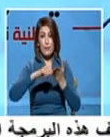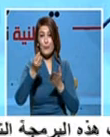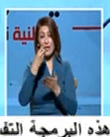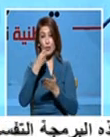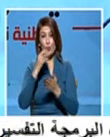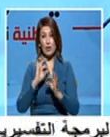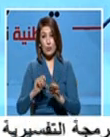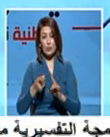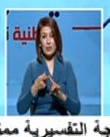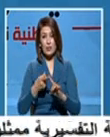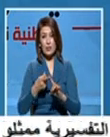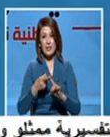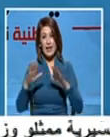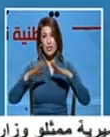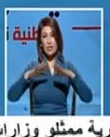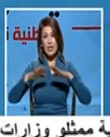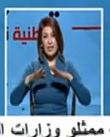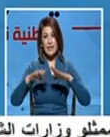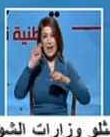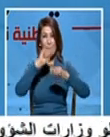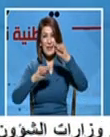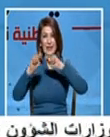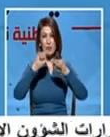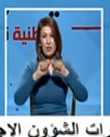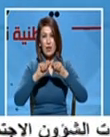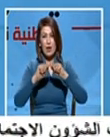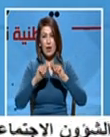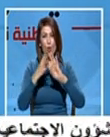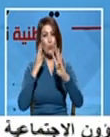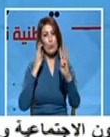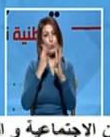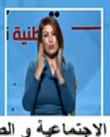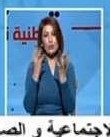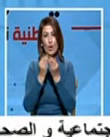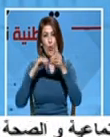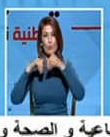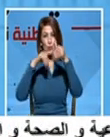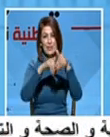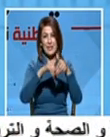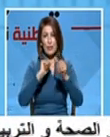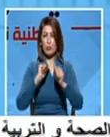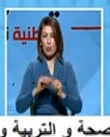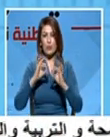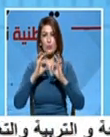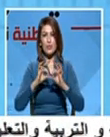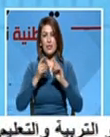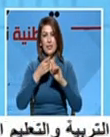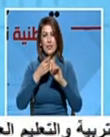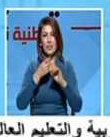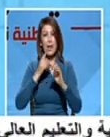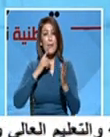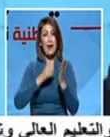هذه إجراءات ترتيبية وتنظيمية. باش تخليكم منظمين من بعد وكل حق حد ياخذ. فيها تخرج